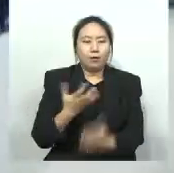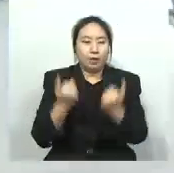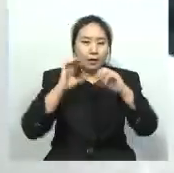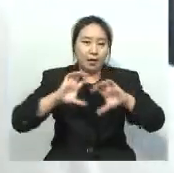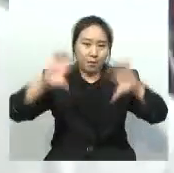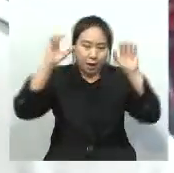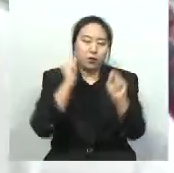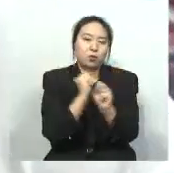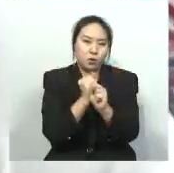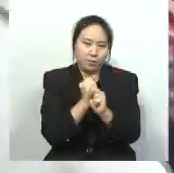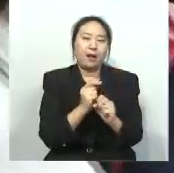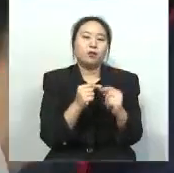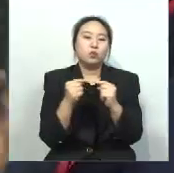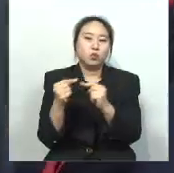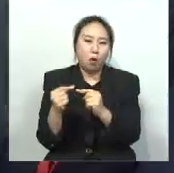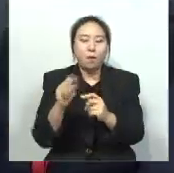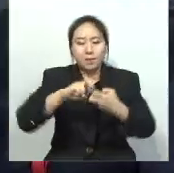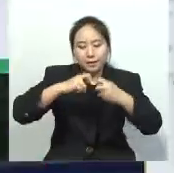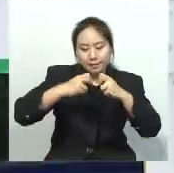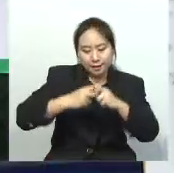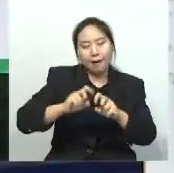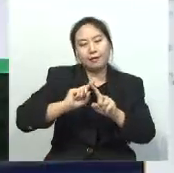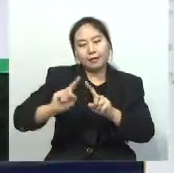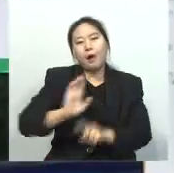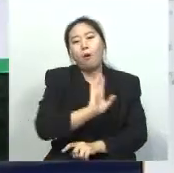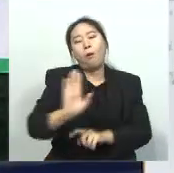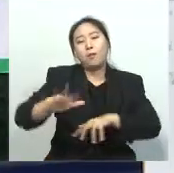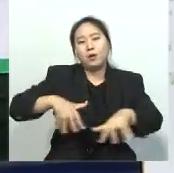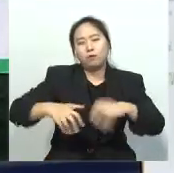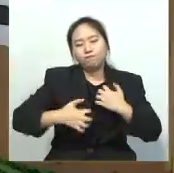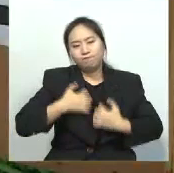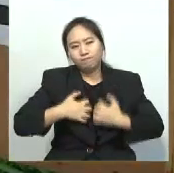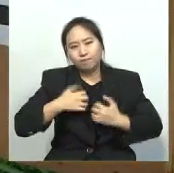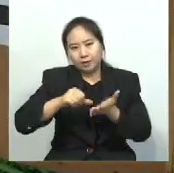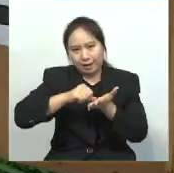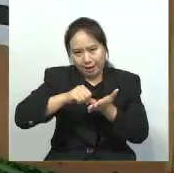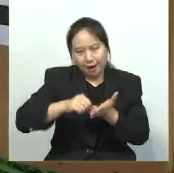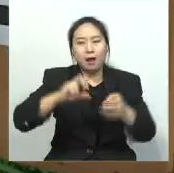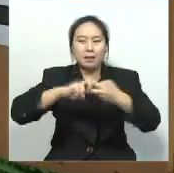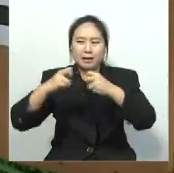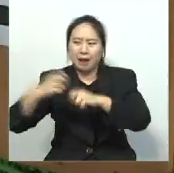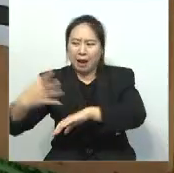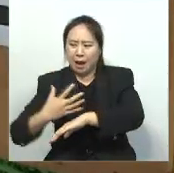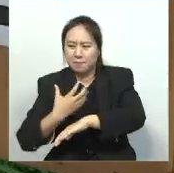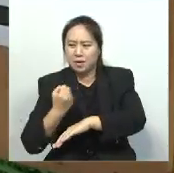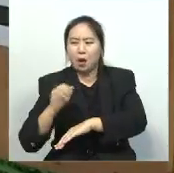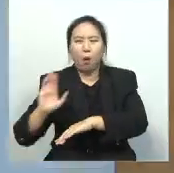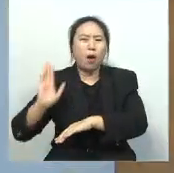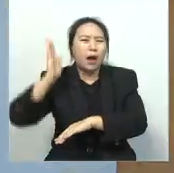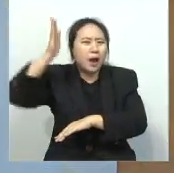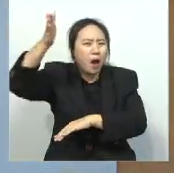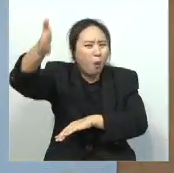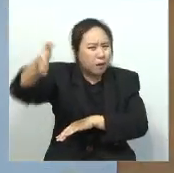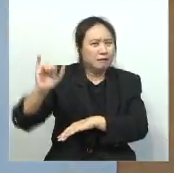าลยังต้องทำหน้าที่ต่อไปเพื่อดูแลแก้ไขปัญหาความทุกข์ยากของประชาชนไม่อยากให้นำปัญหาทางการเมืองซึ่งเป็นเรื่องของอนา